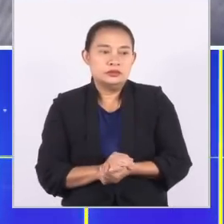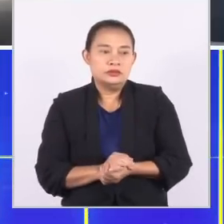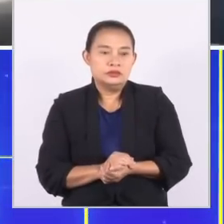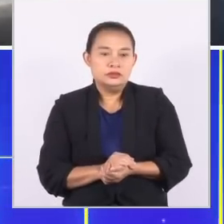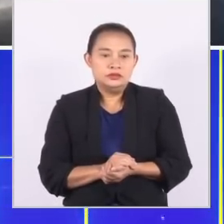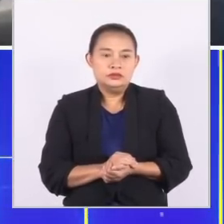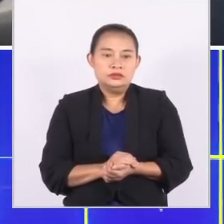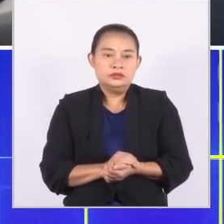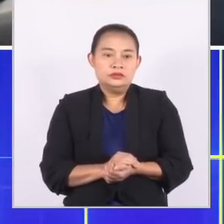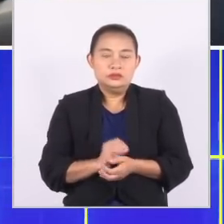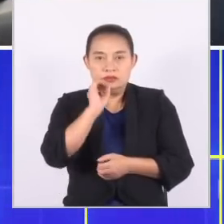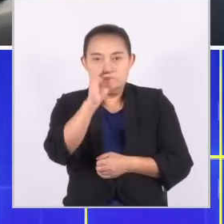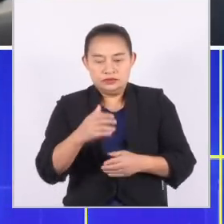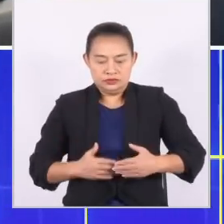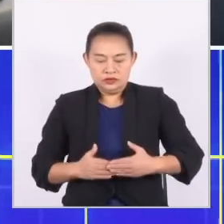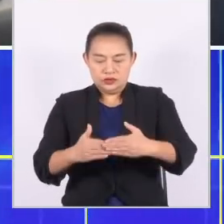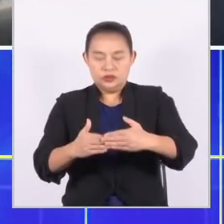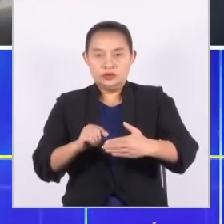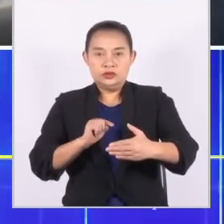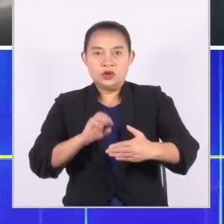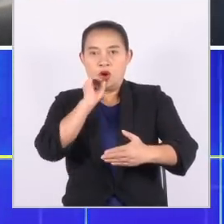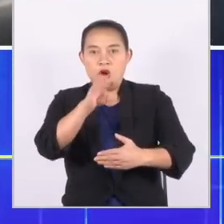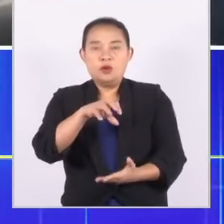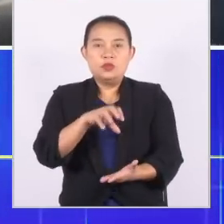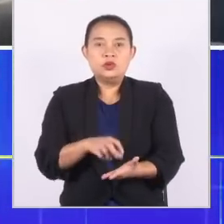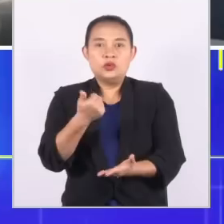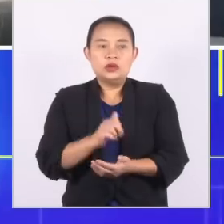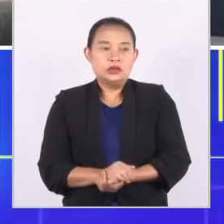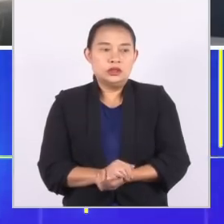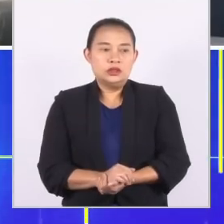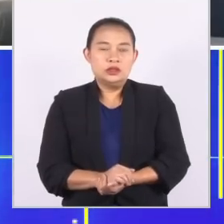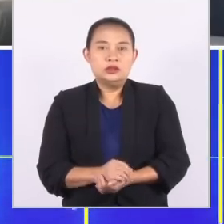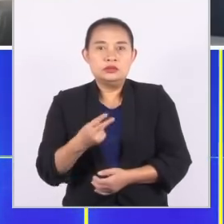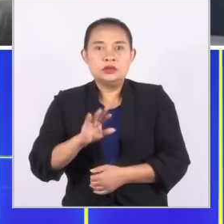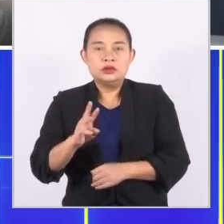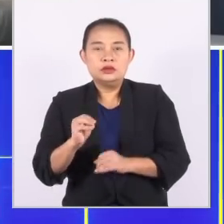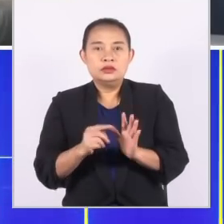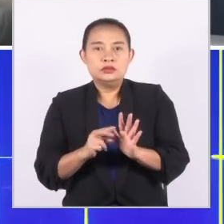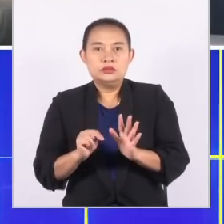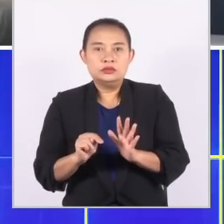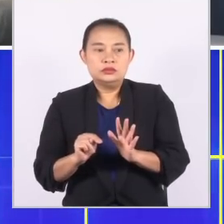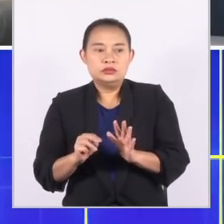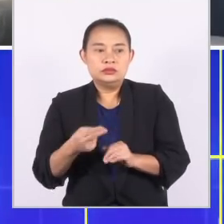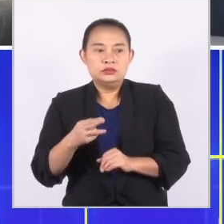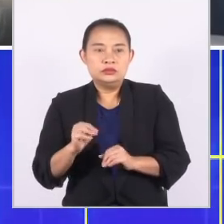ข่าวของเราบอกคนท้องเขาบอกว่าดวงดีนะภาษาเหนือเขาเรียกหมานอ ๋ อเขาเลยแบบเข้าใจว่าตัวเ